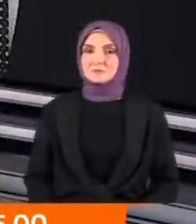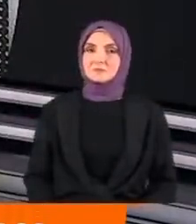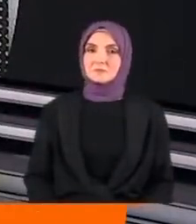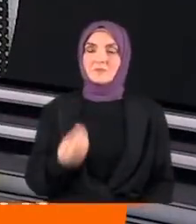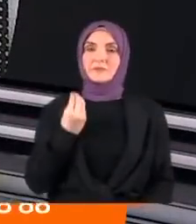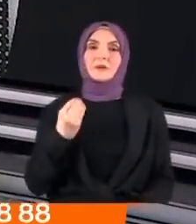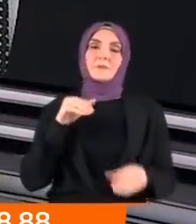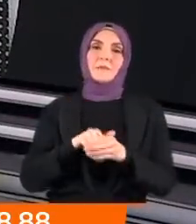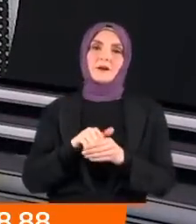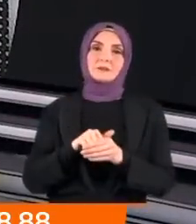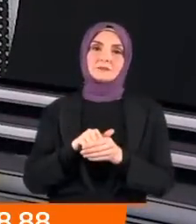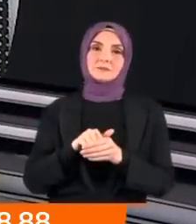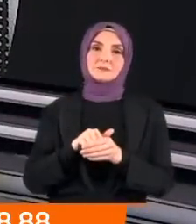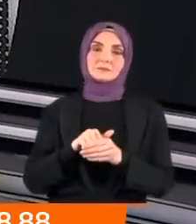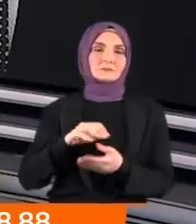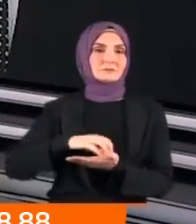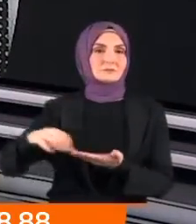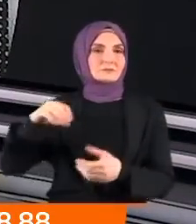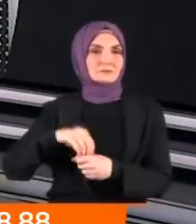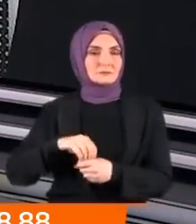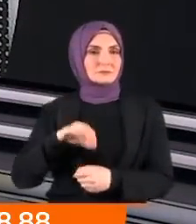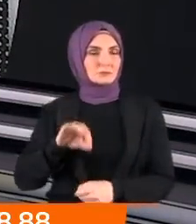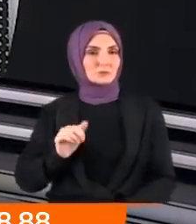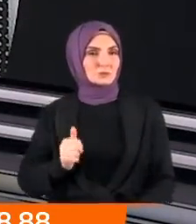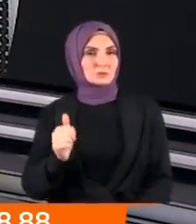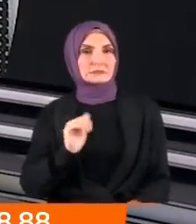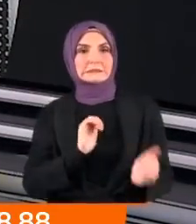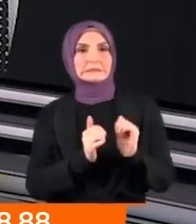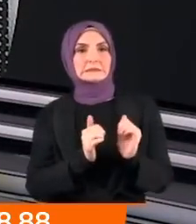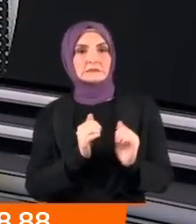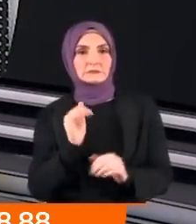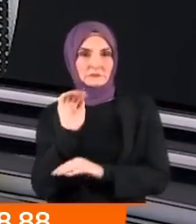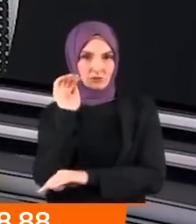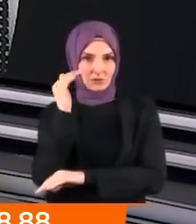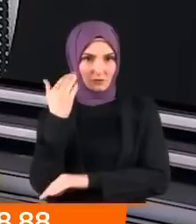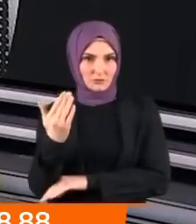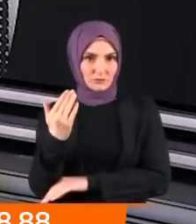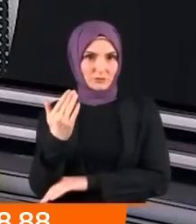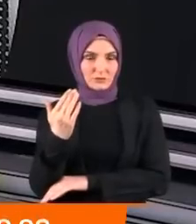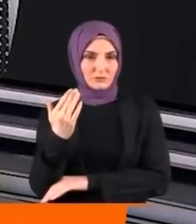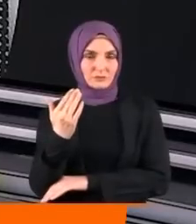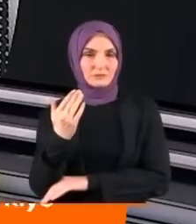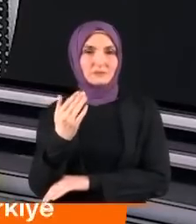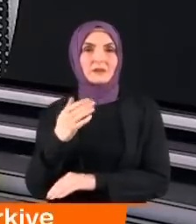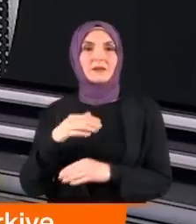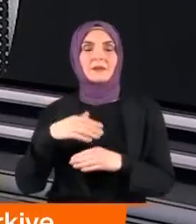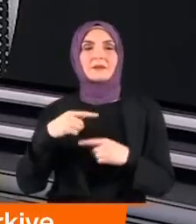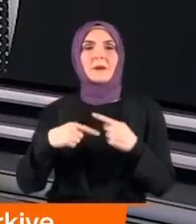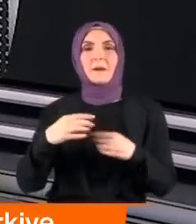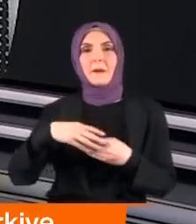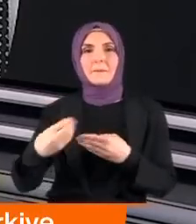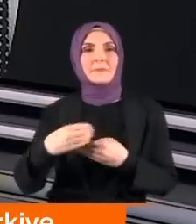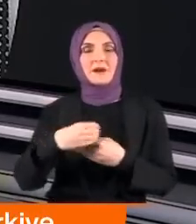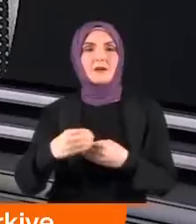İYİ Parti cephesinde de şu günlerde kriz yaşanıyor. Hatta yaprak dökümü de diyebiliriz. Listedeki isimler çok dikkat çekici